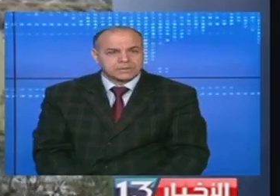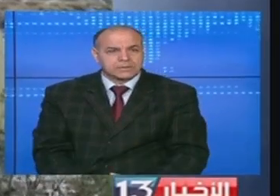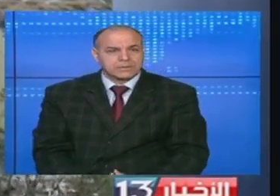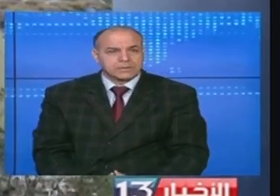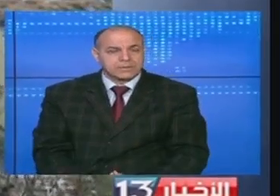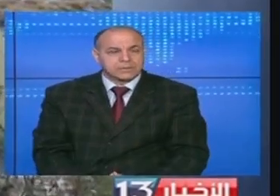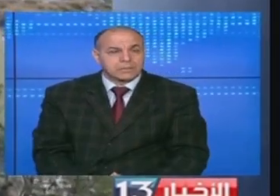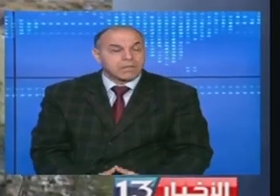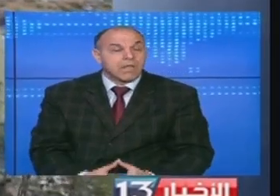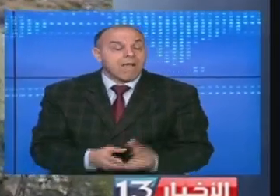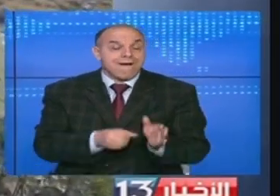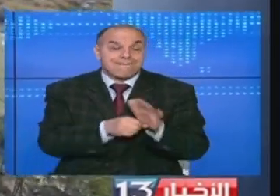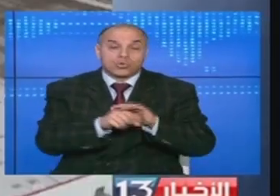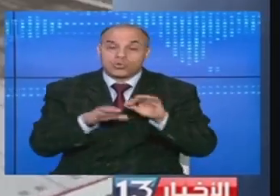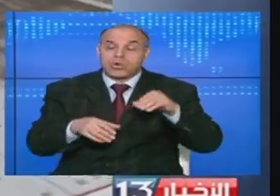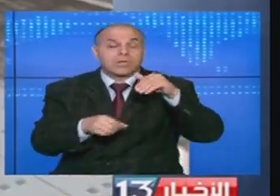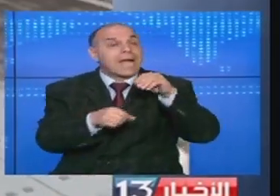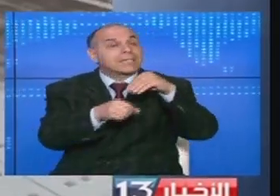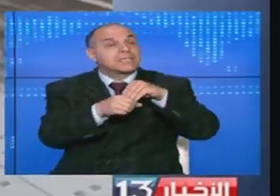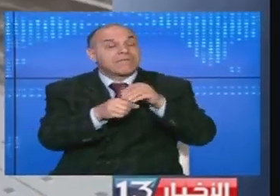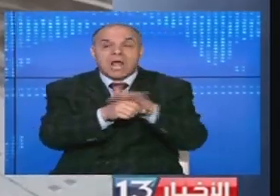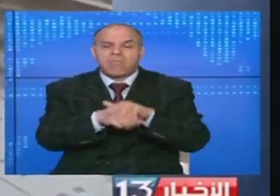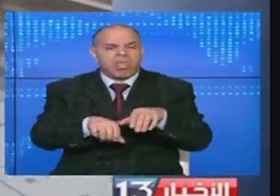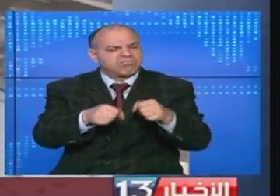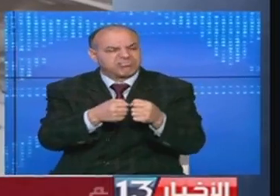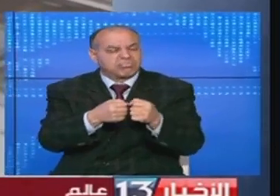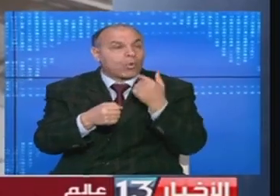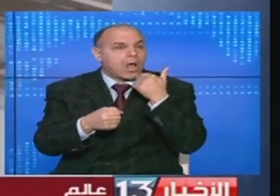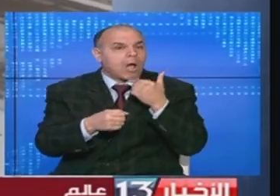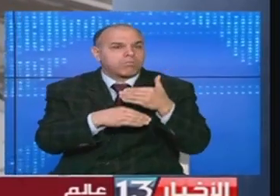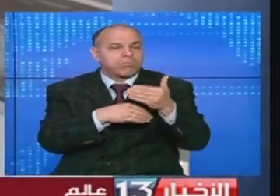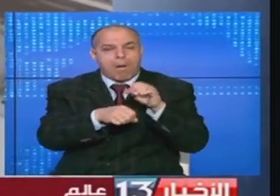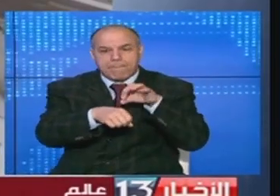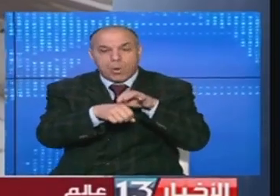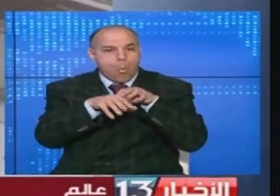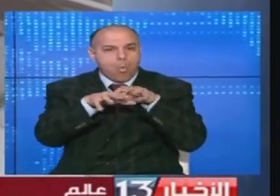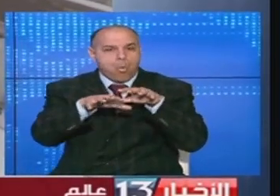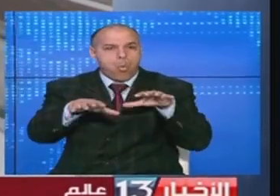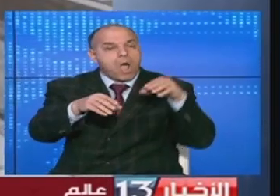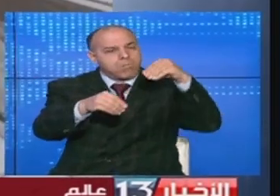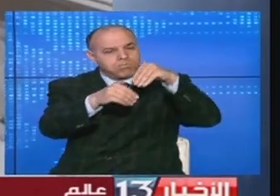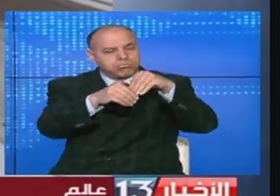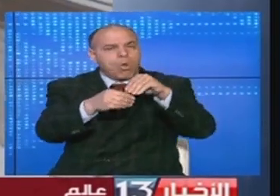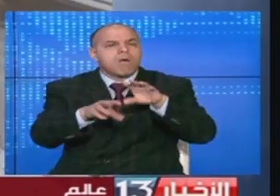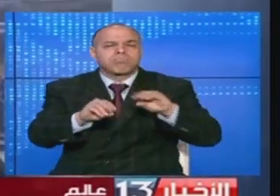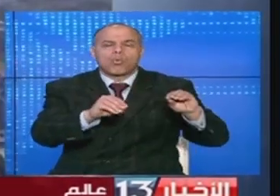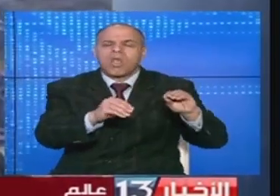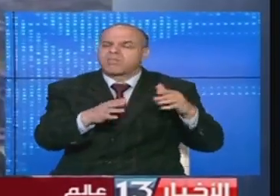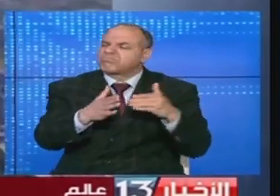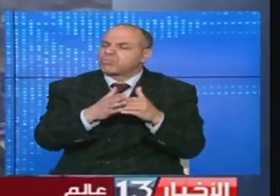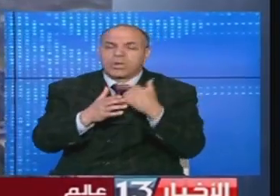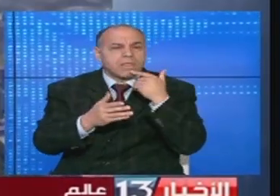اصابه بفيروس كورونا الاقتصاد العالمي بالشلل بعد انتقاله الى مرحله الوضع وادخل الاسواق في ازمه تشبه اعراض ها